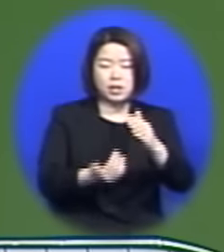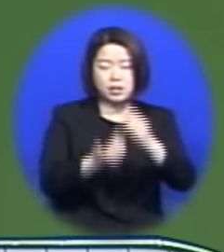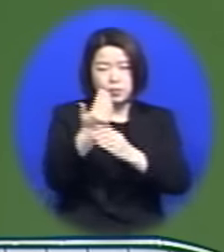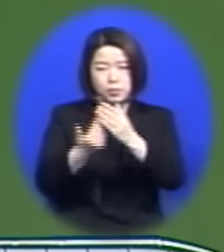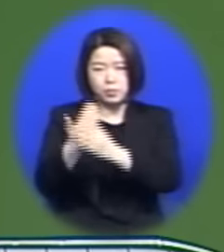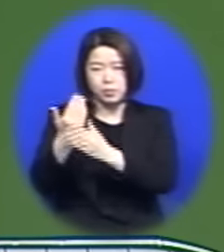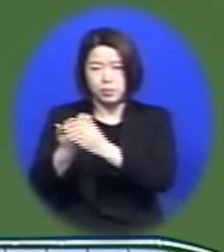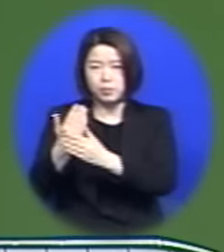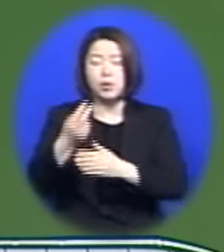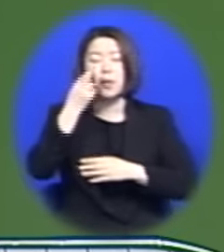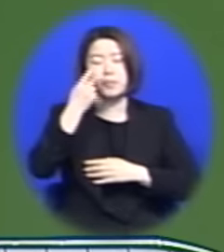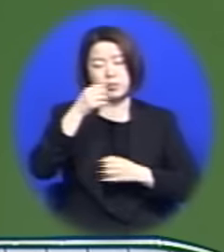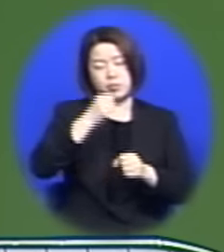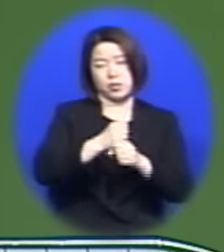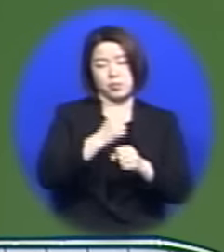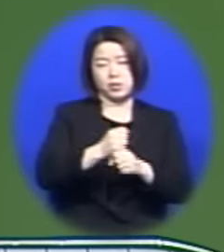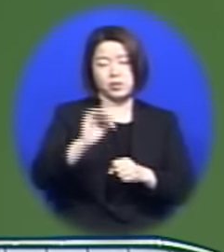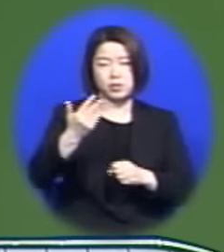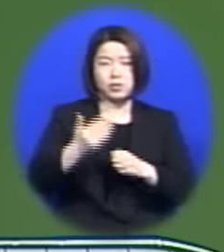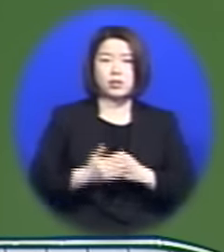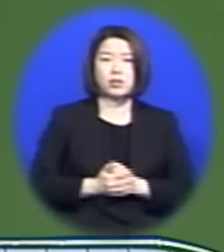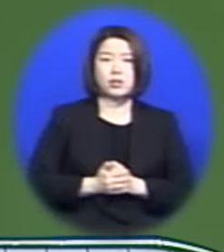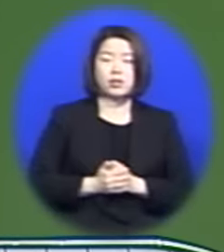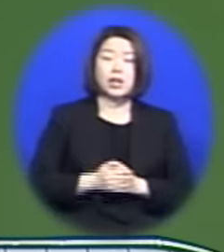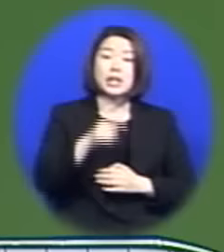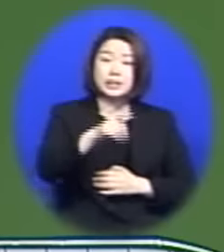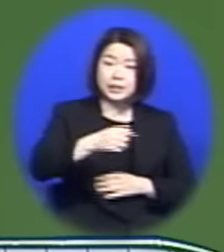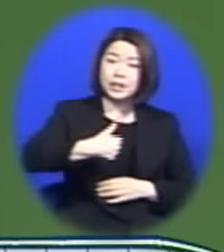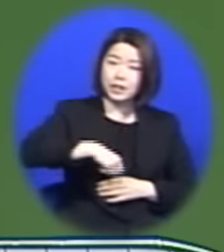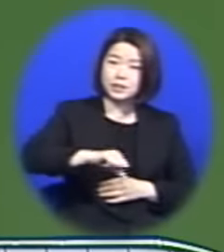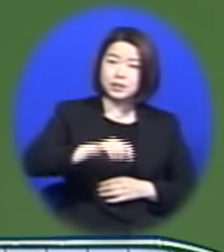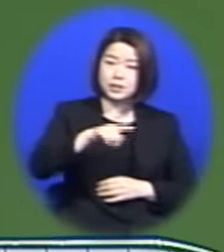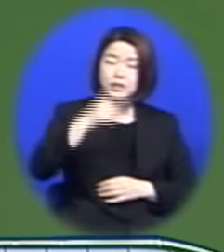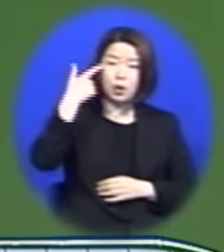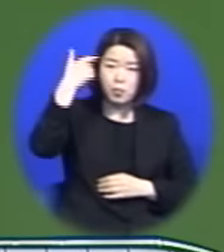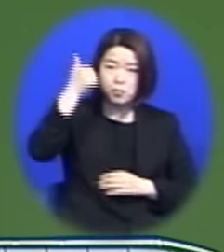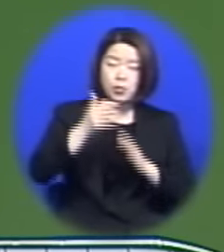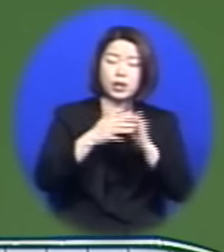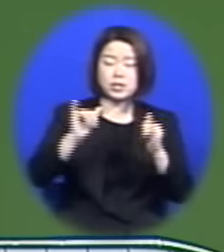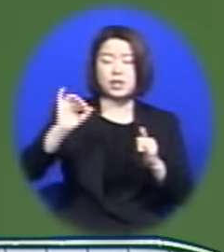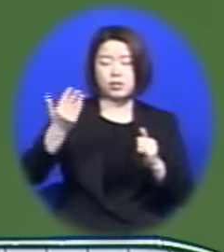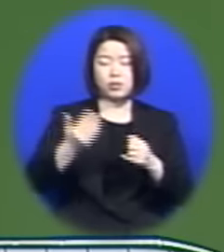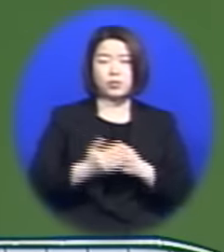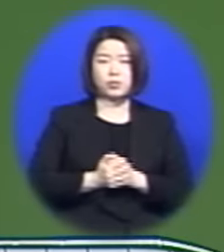가 되죠 그 아들이 그런 목회자가